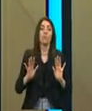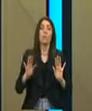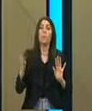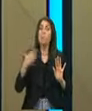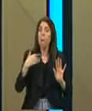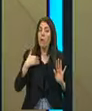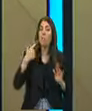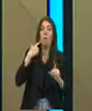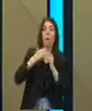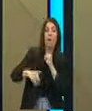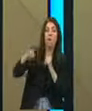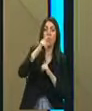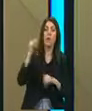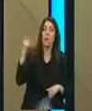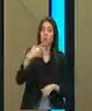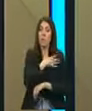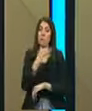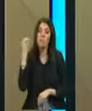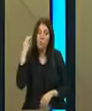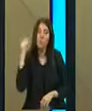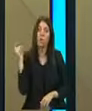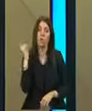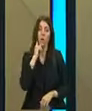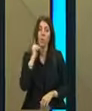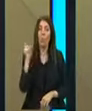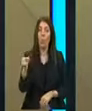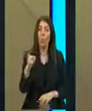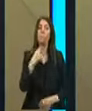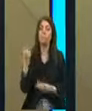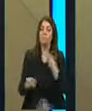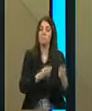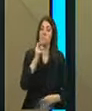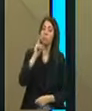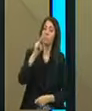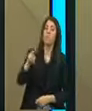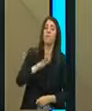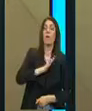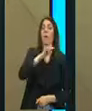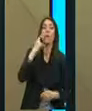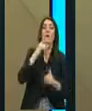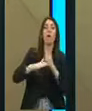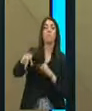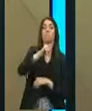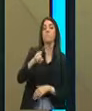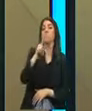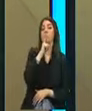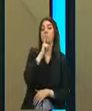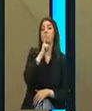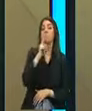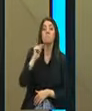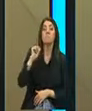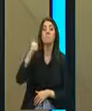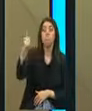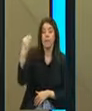alındı ve benim mesajıma dair aktörler, siyaset kurumu bir şeyler yapacak demek anlamında. Ama geçiş dememin sebebi de o. Daha